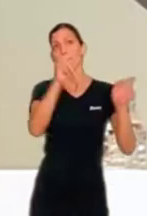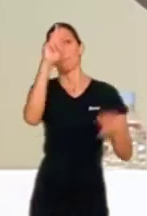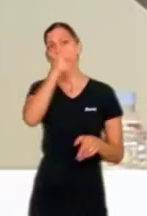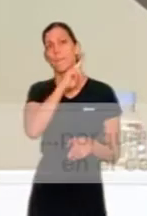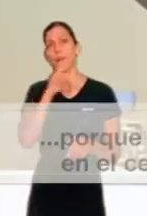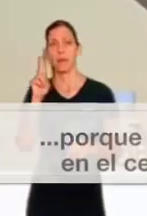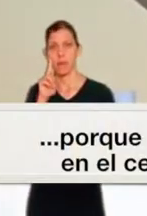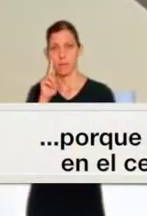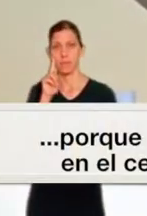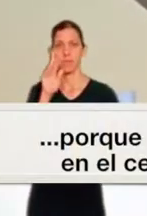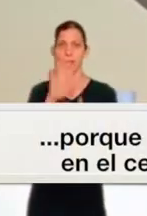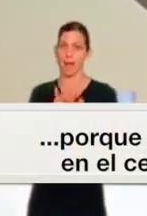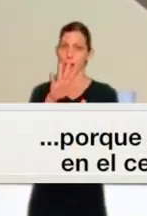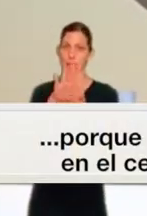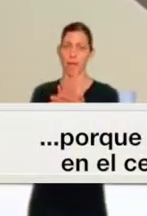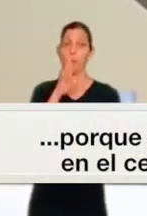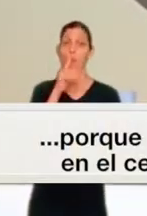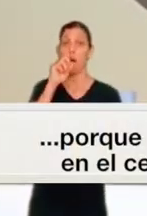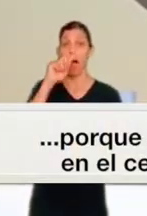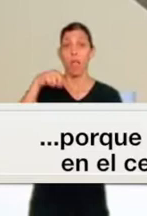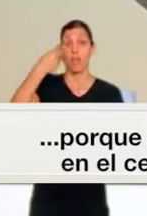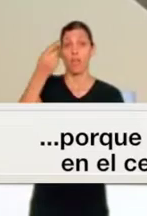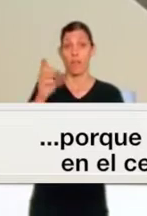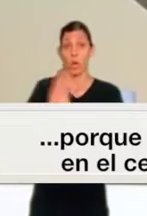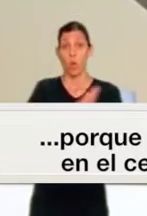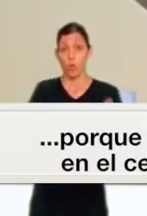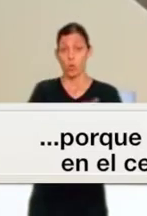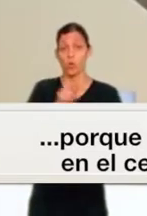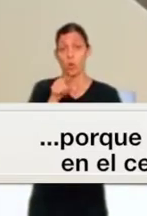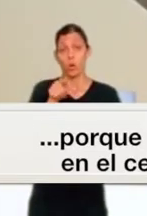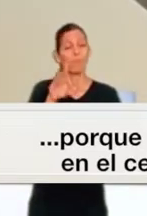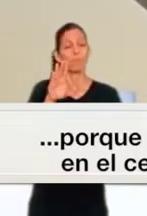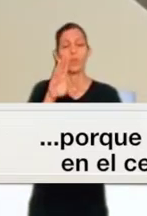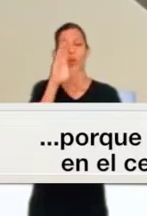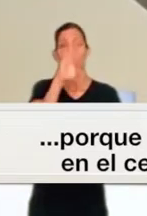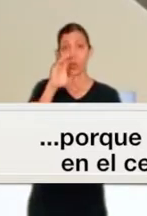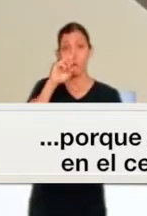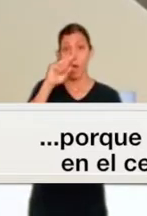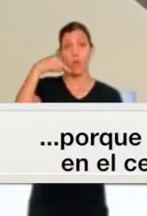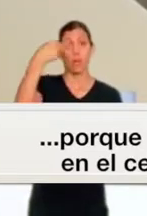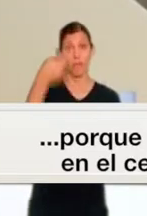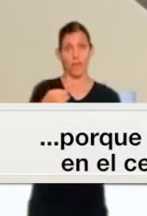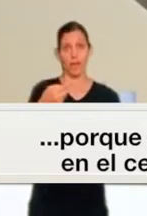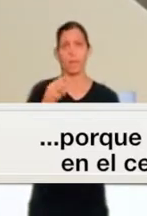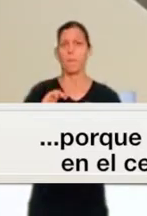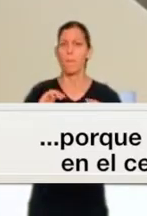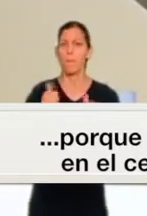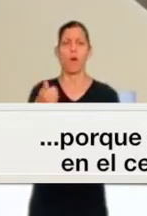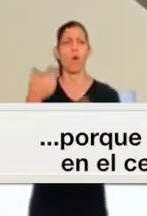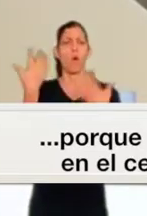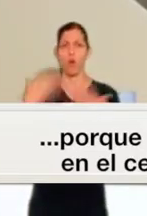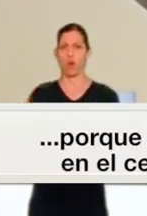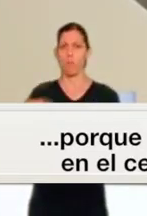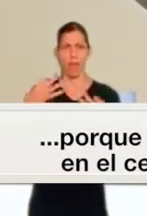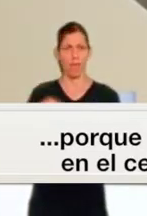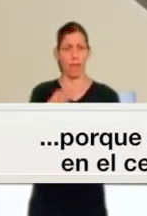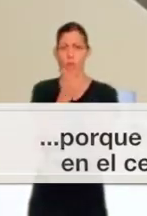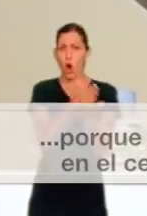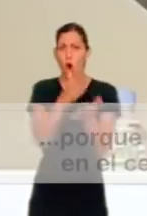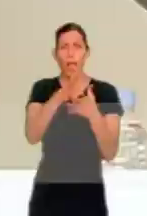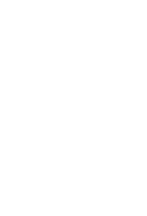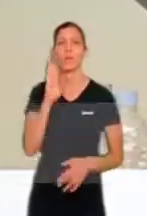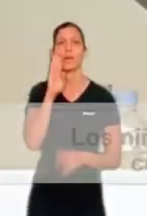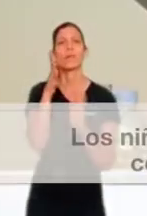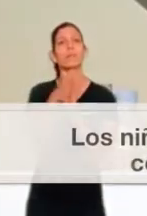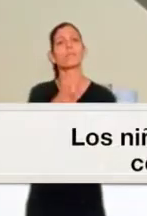mares perquè el curs escolar començarà amb tota normalitat en el centre que hagin triat per als seus fills i